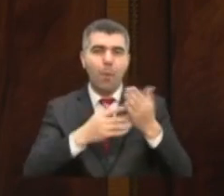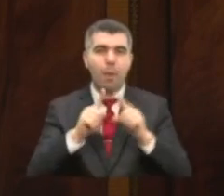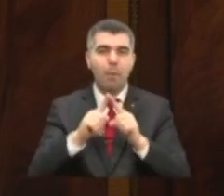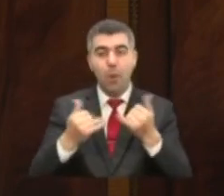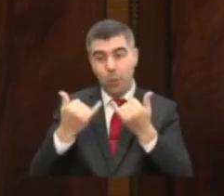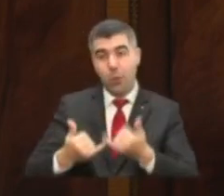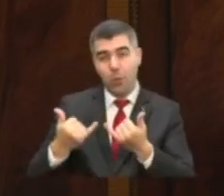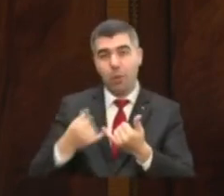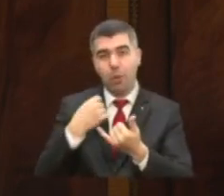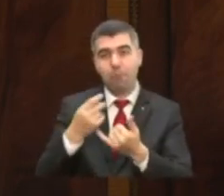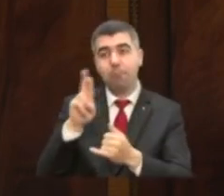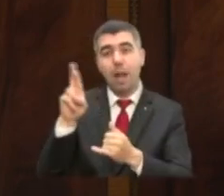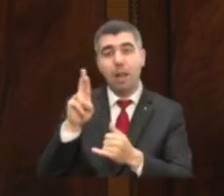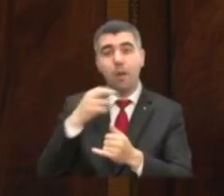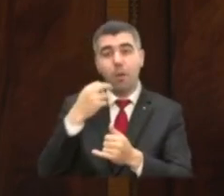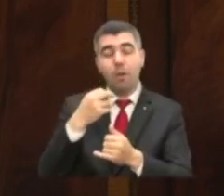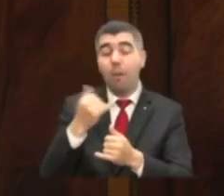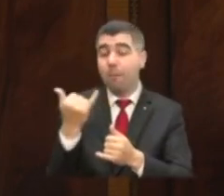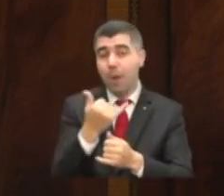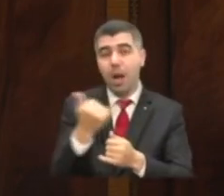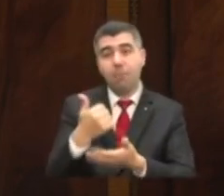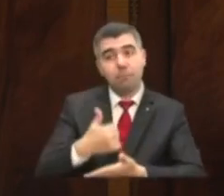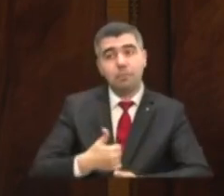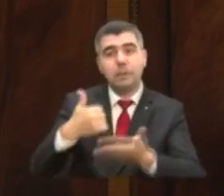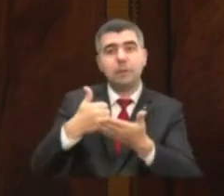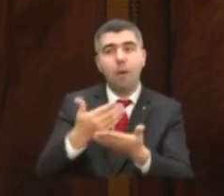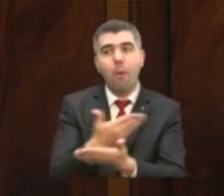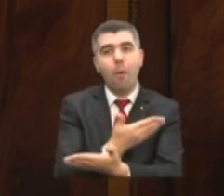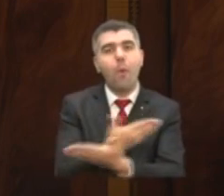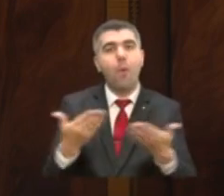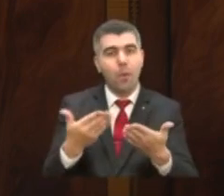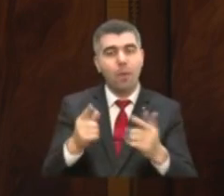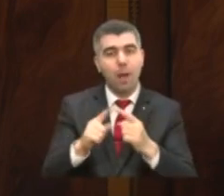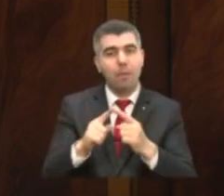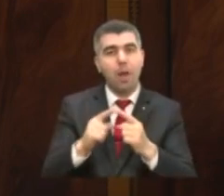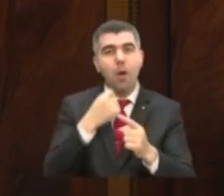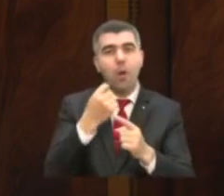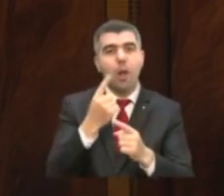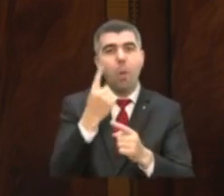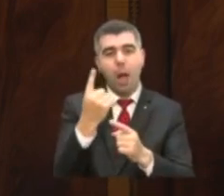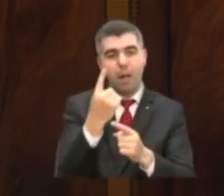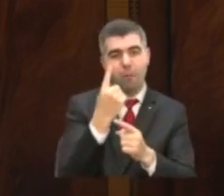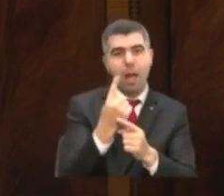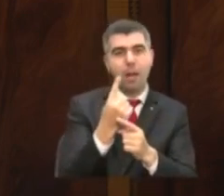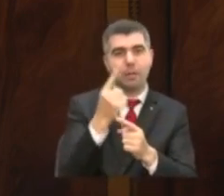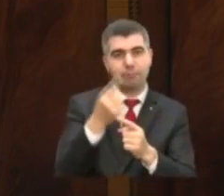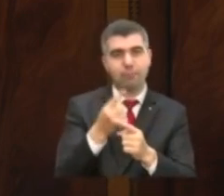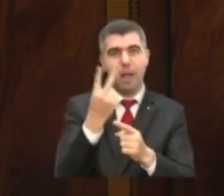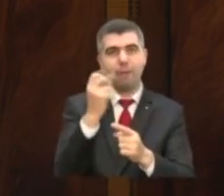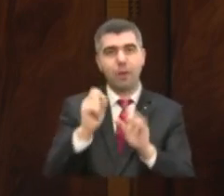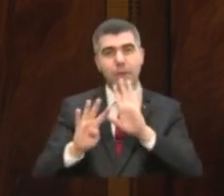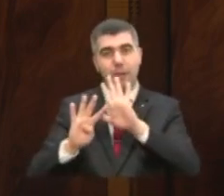الملك دائما عدد المستفيدين اليوم غادي يكون ابتداء من يناير 2019